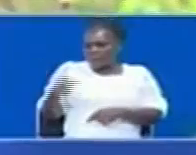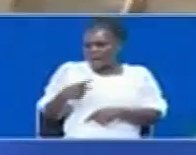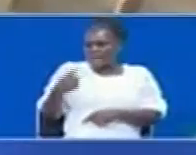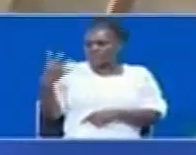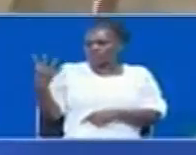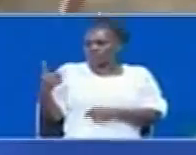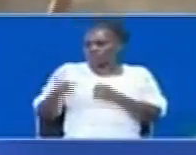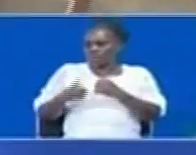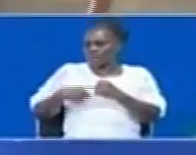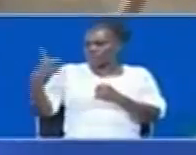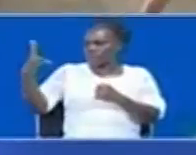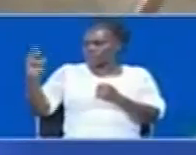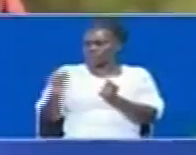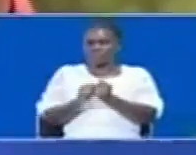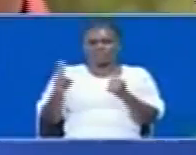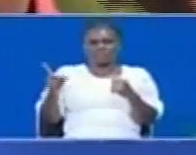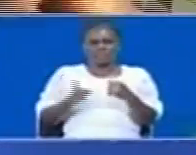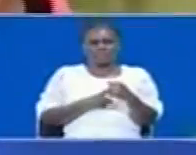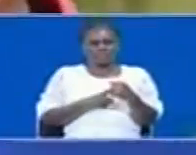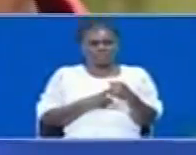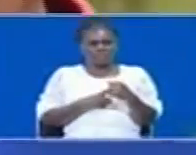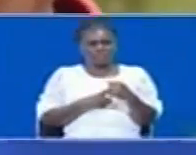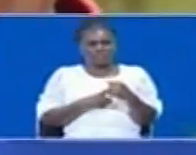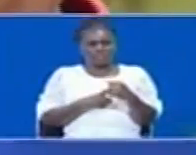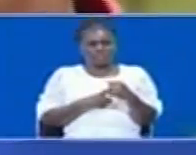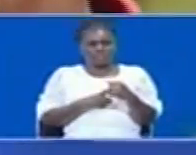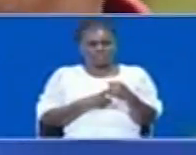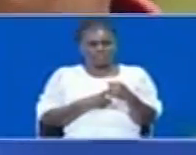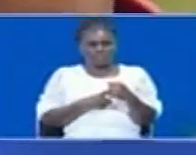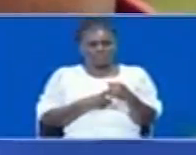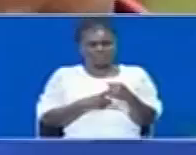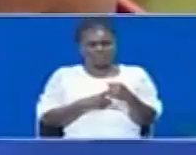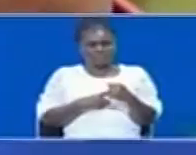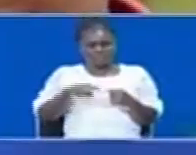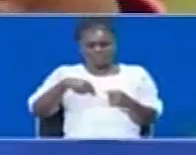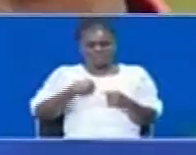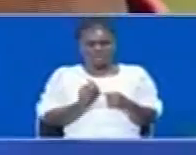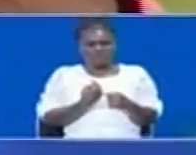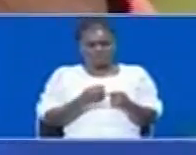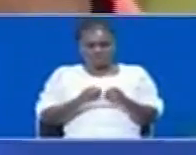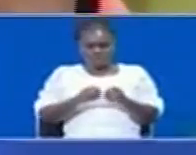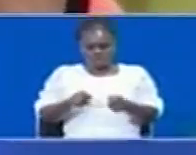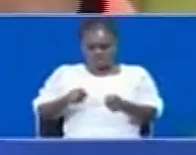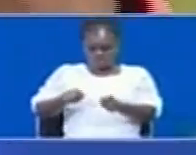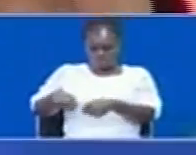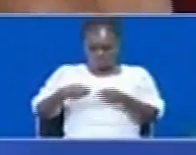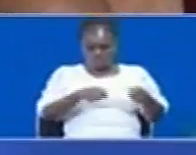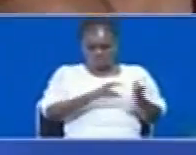mwaka 2016. Nataramuka ndani ya maji. Sisi natoa piatu na kuingia